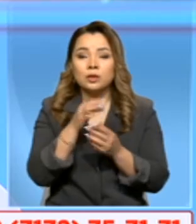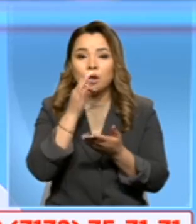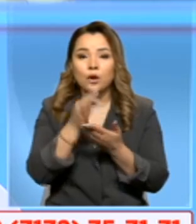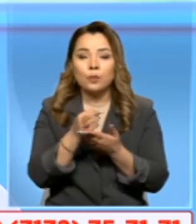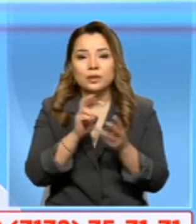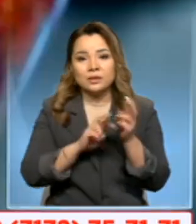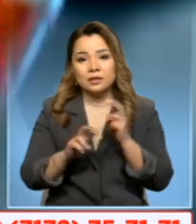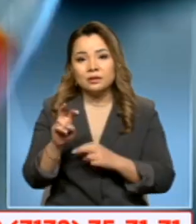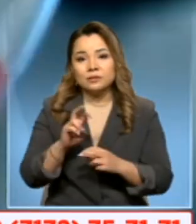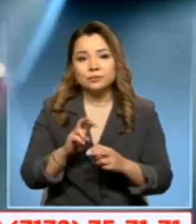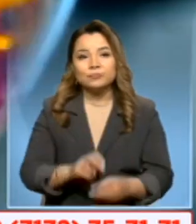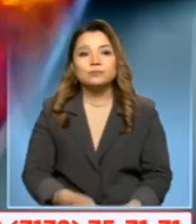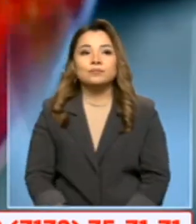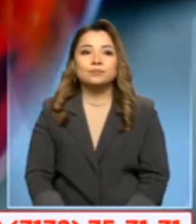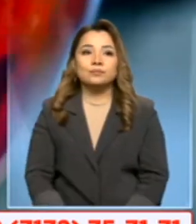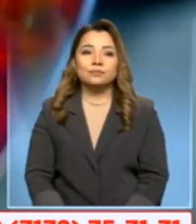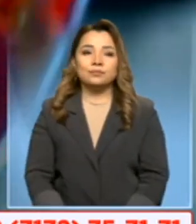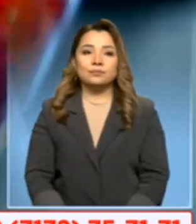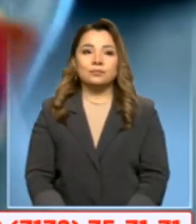іздеп көрейік.